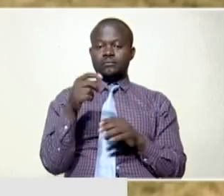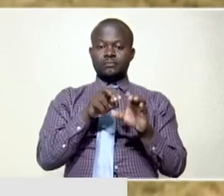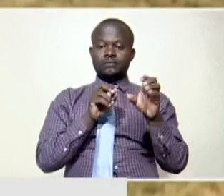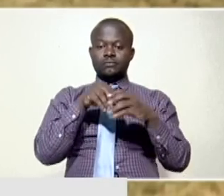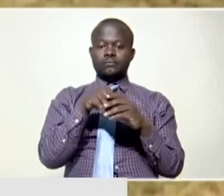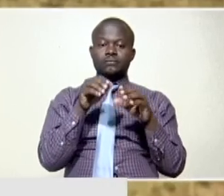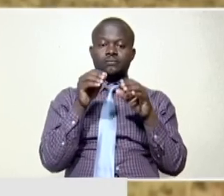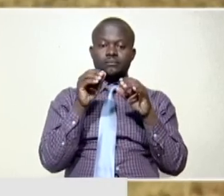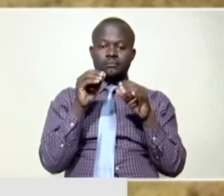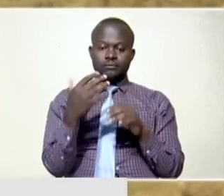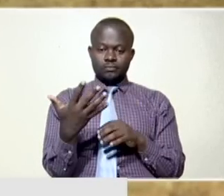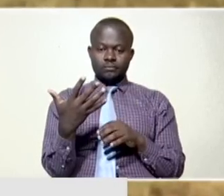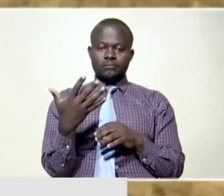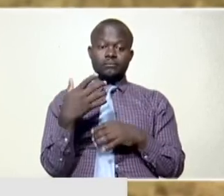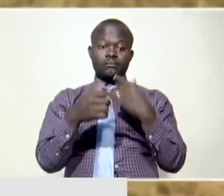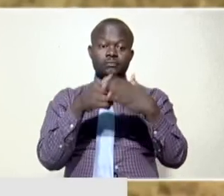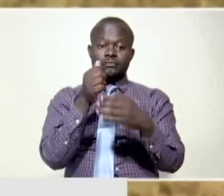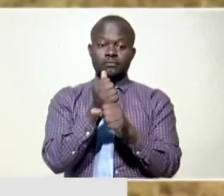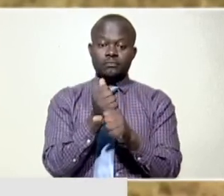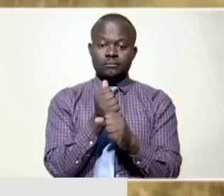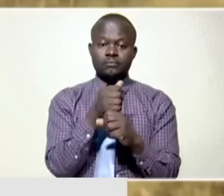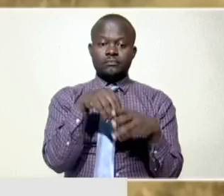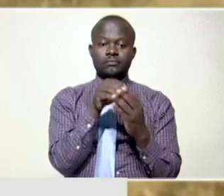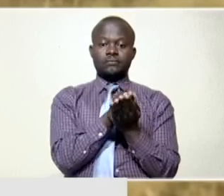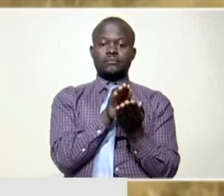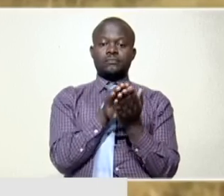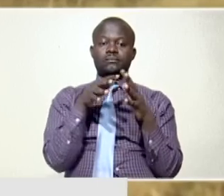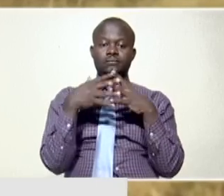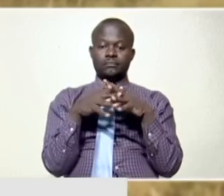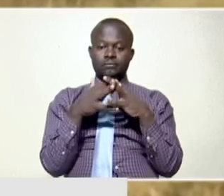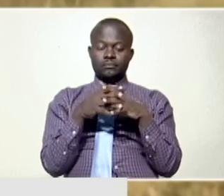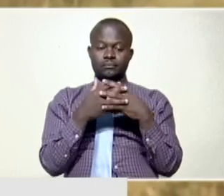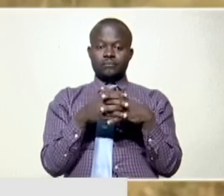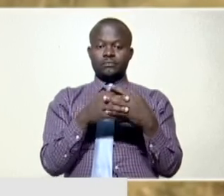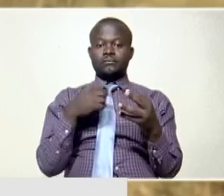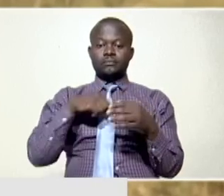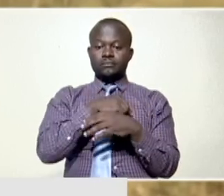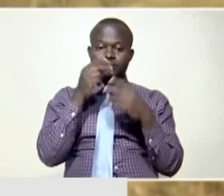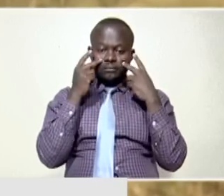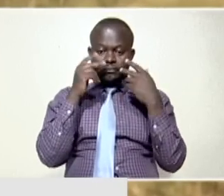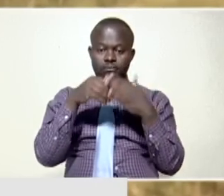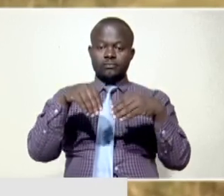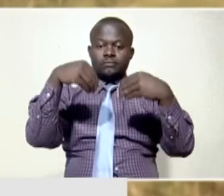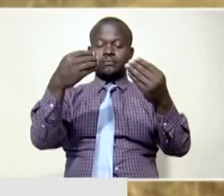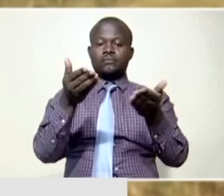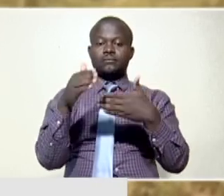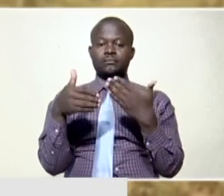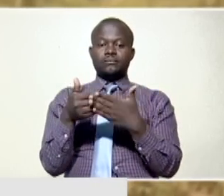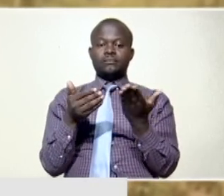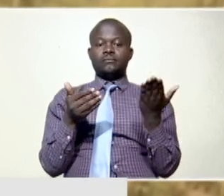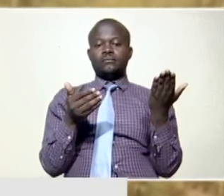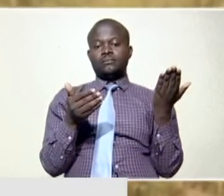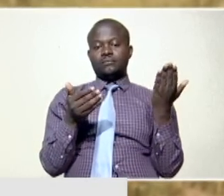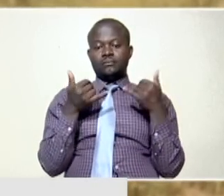5 duhinga imboga. Muracyabikora sobo? Twagiye duhungika nko mu mateke. Imashini muri nyayo twarayikodeshaga n'utunyu ikoda twayimuha akayikoda akavomera.